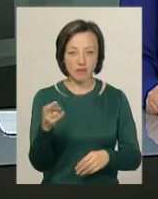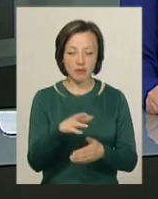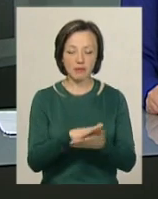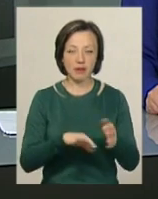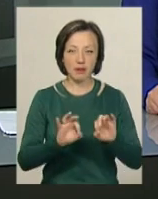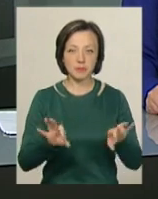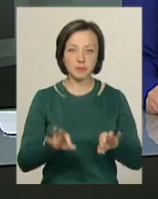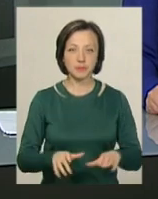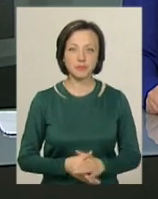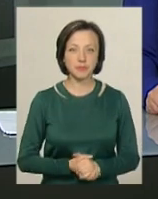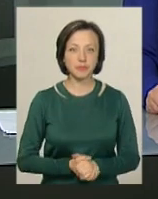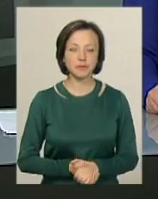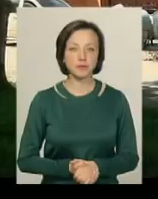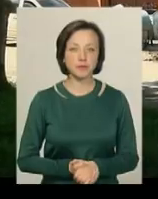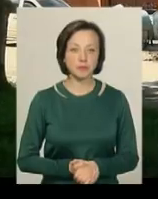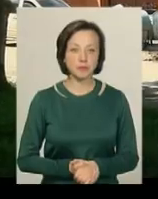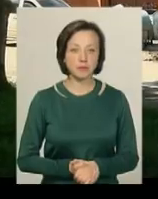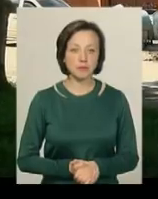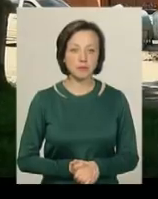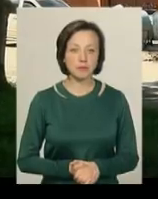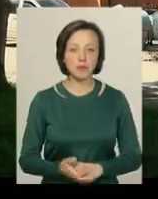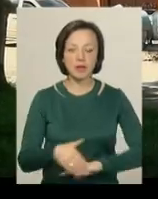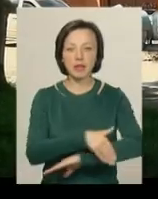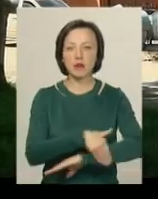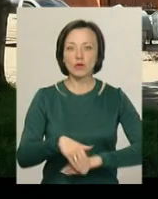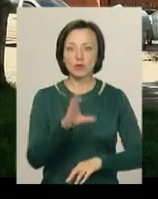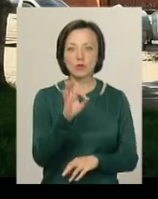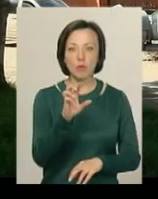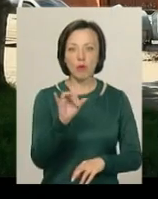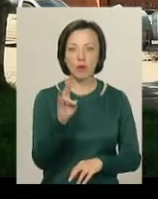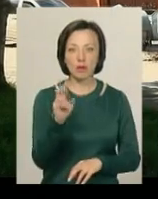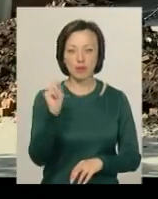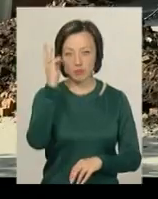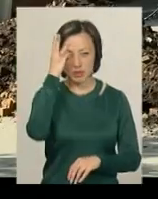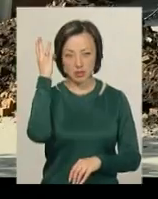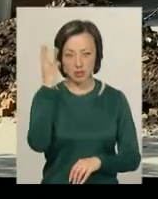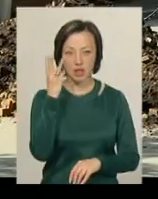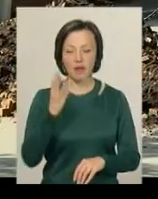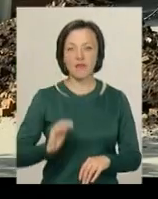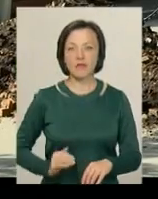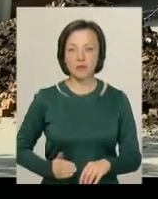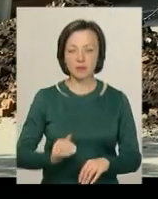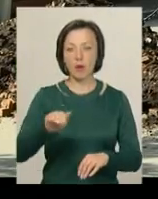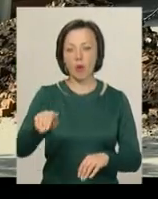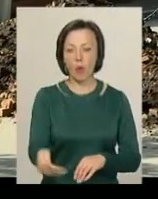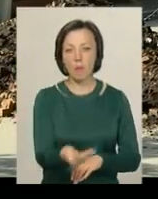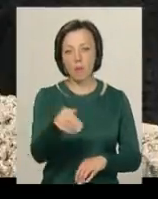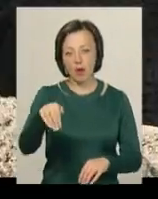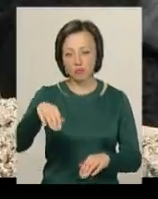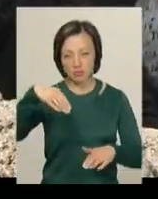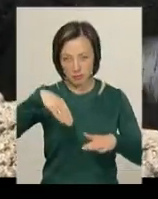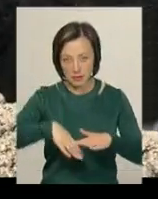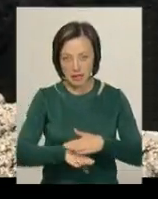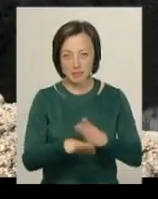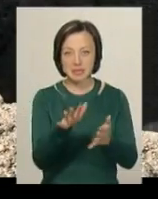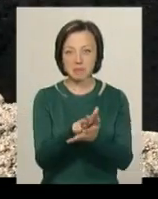Сідова розповість більше. На вулиці Соборній у Хмельницькому робочі фірми-підрядника копають котлован під